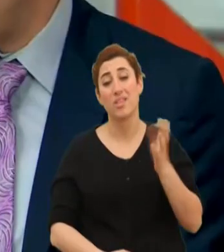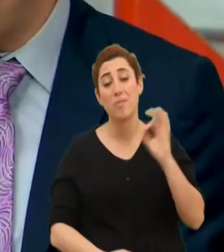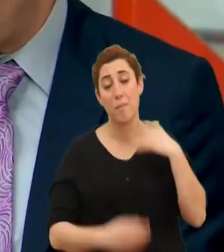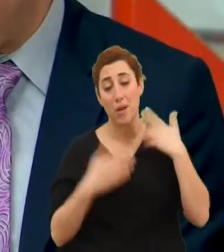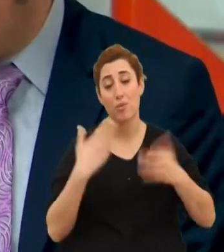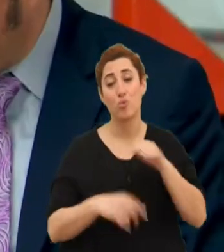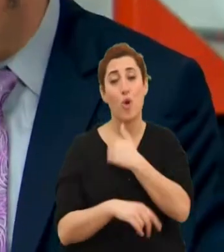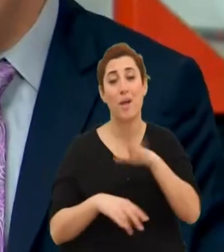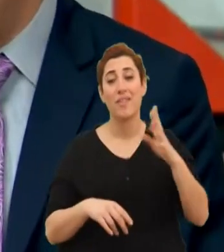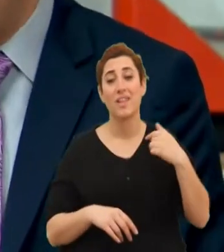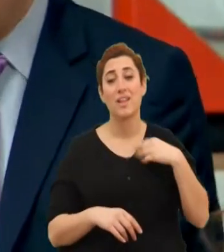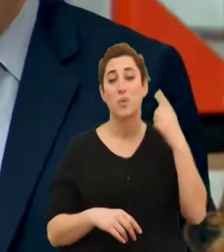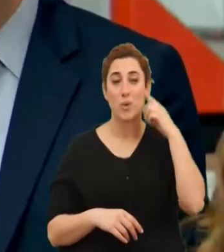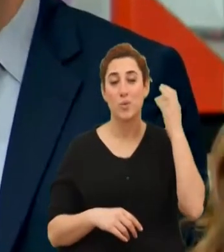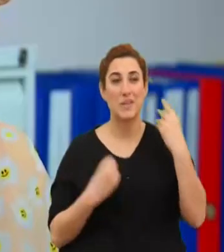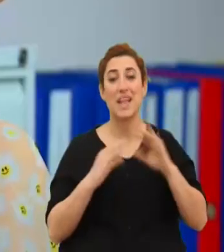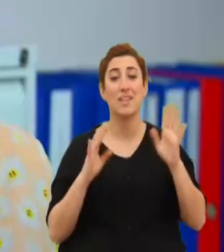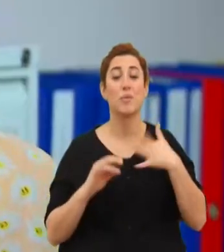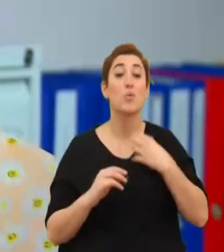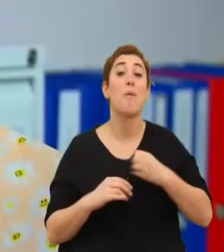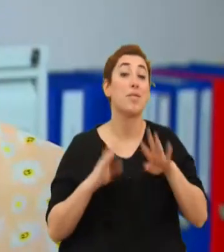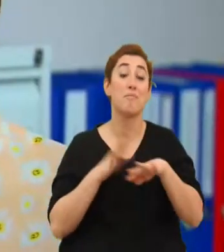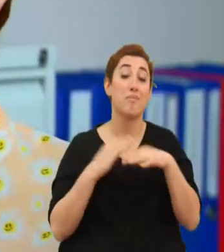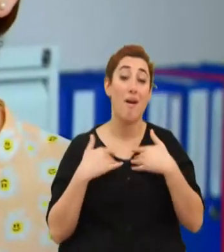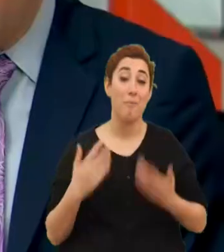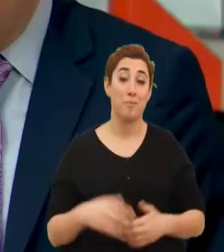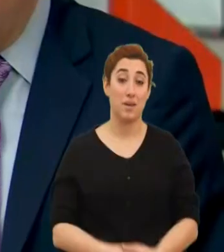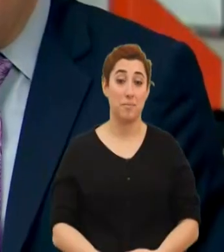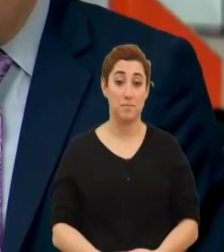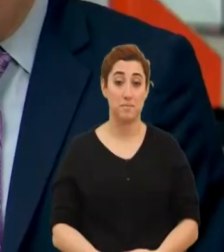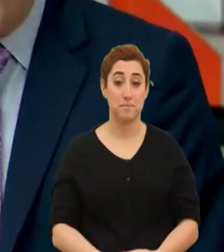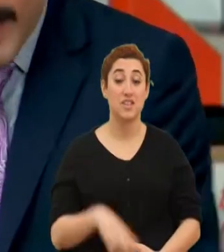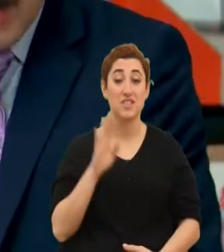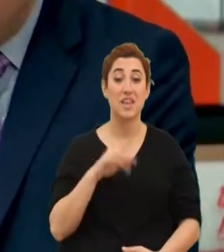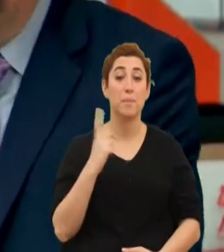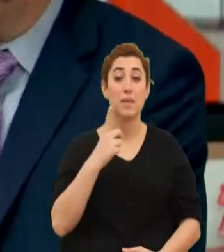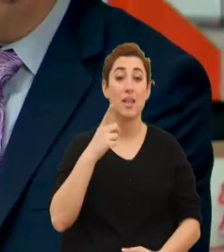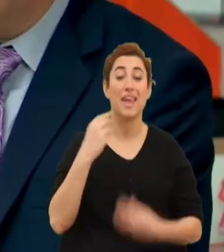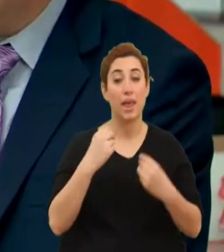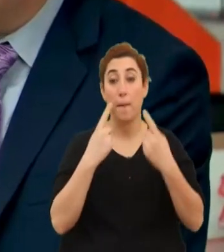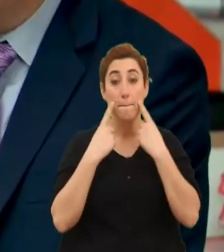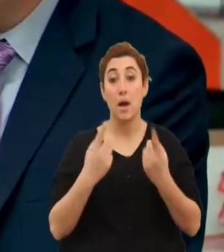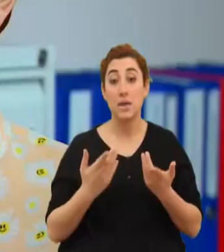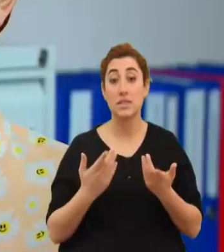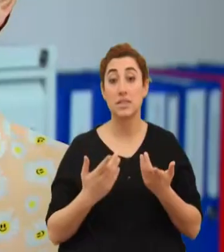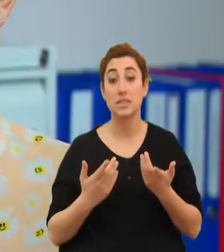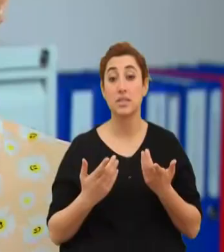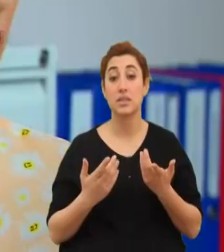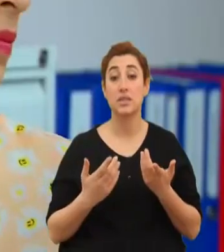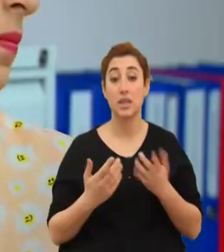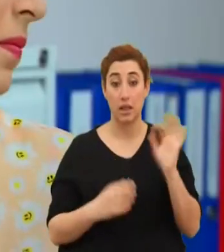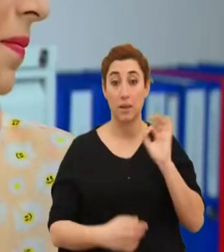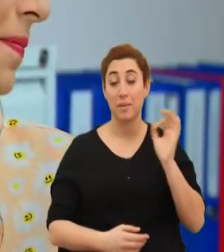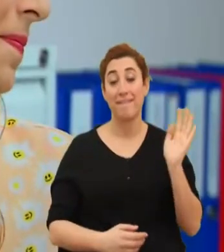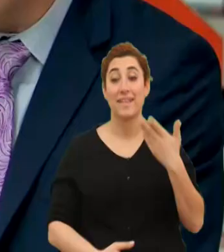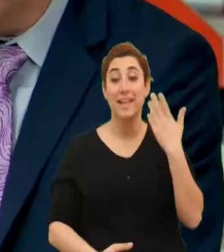Tamam, kabul ediyorum, normal değil. Kulağa pek hoş gelmiyor. Ne yapayım, tutamadım kendimi ya. Şey, bir de olayın iyi tarafından bakalım. Değil